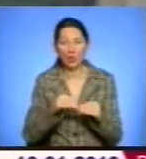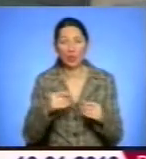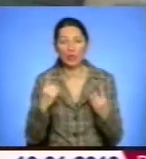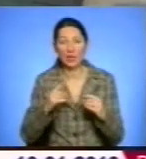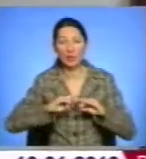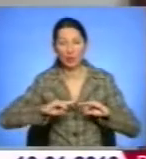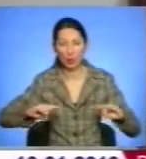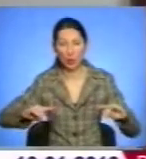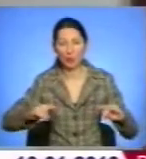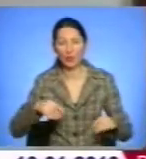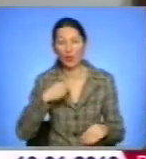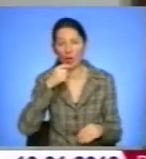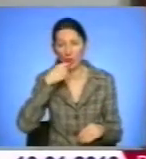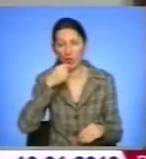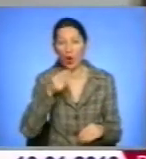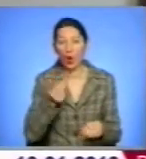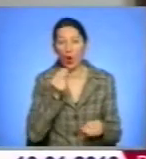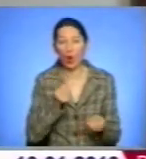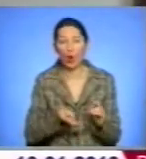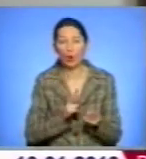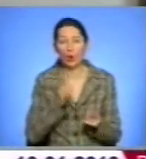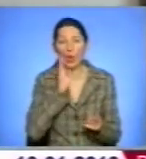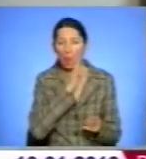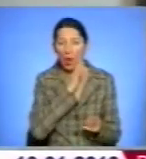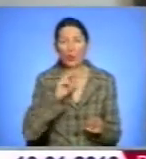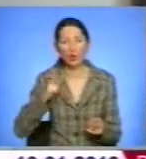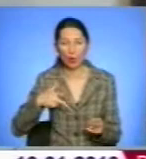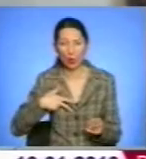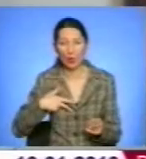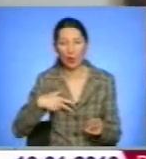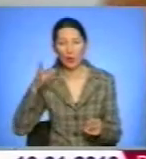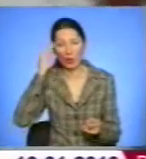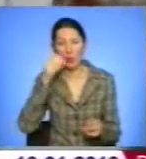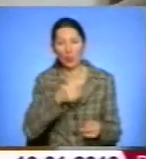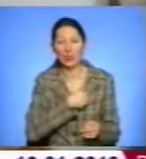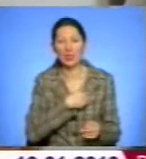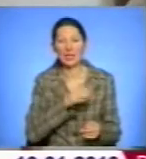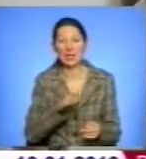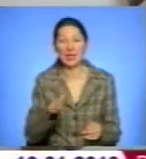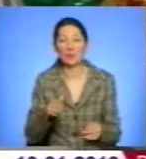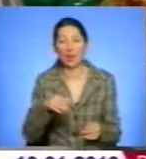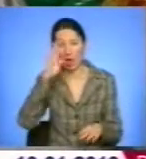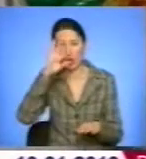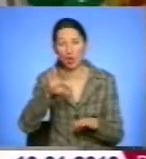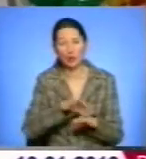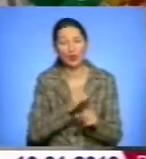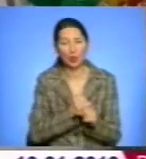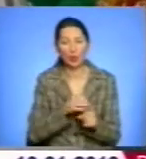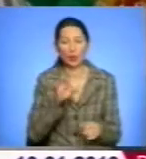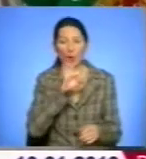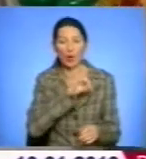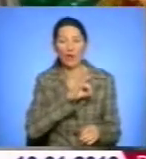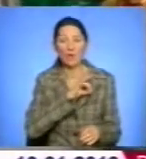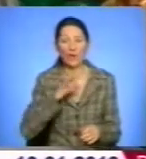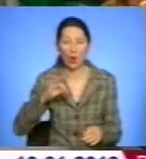мама із донькою Андріаною, враховуючи побажання дітей. А чоловічу роботу виконують Михайло і Степан. Найбільш шановані свята